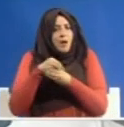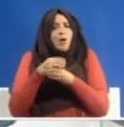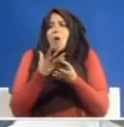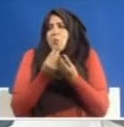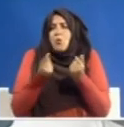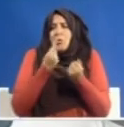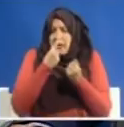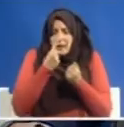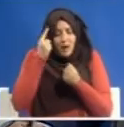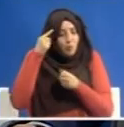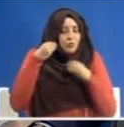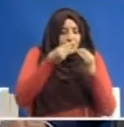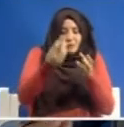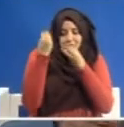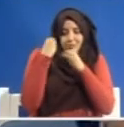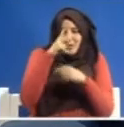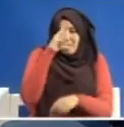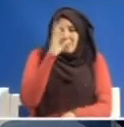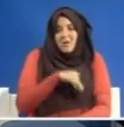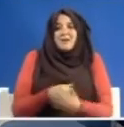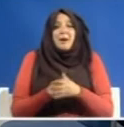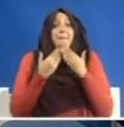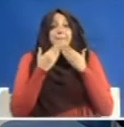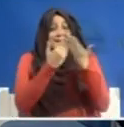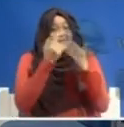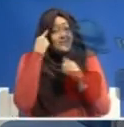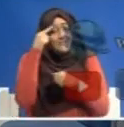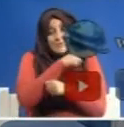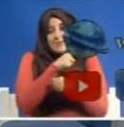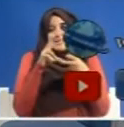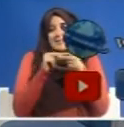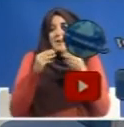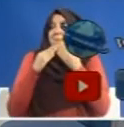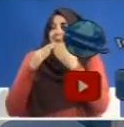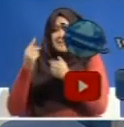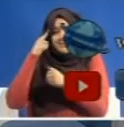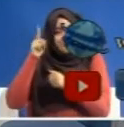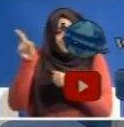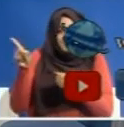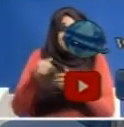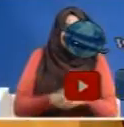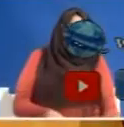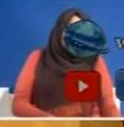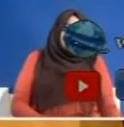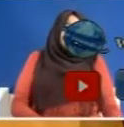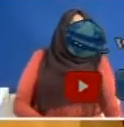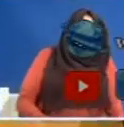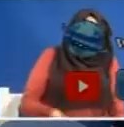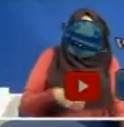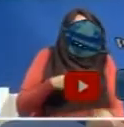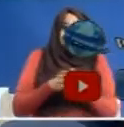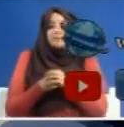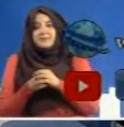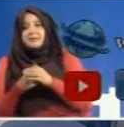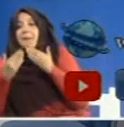كثيرة. بارك الله فيك. شكرا جزيلا فضيلة الشيخ سعيد بوزري، أحسن الله إليكم. دكتورنا الفاضل دكتور عبد القادر بن عزوز، شكرا جزيلا لكم على